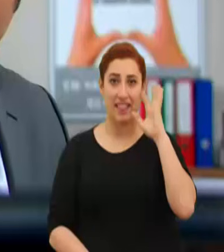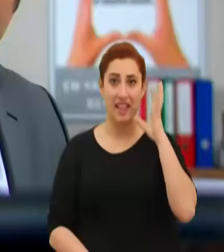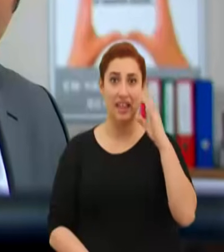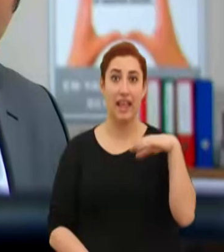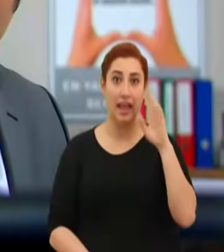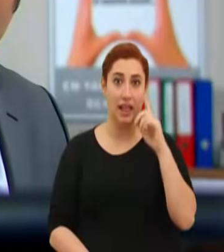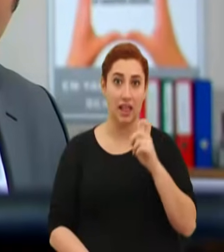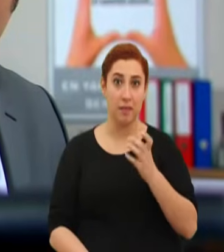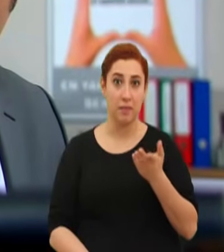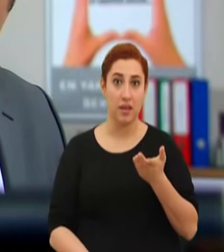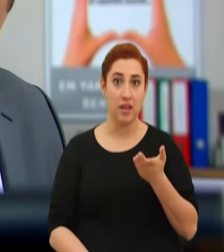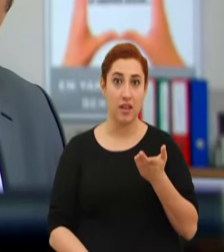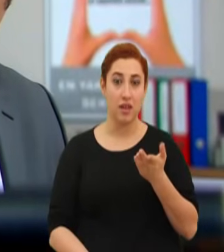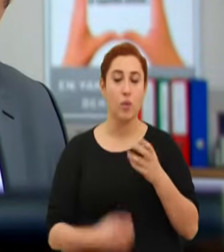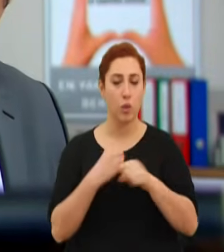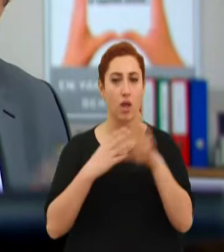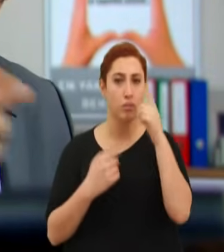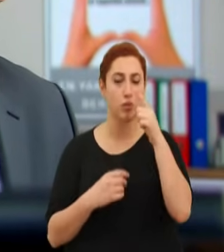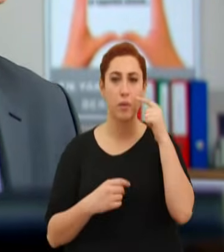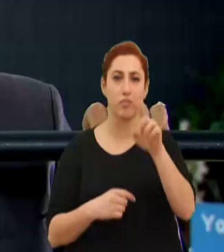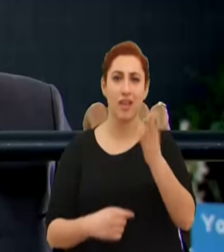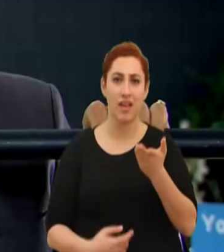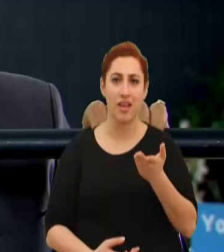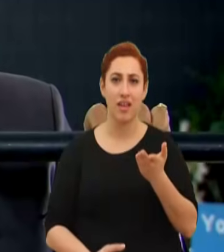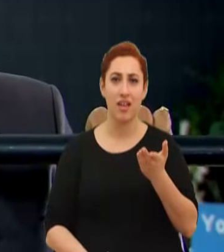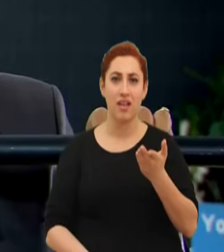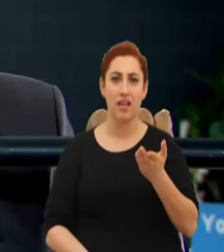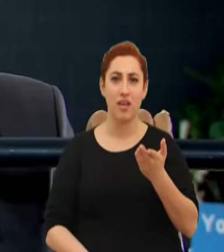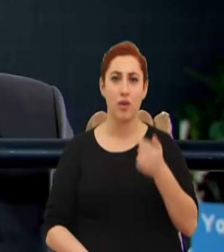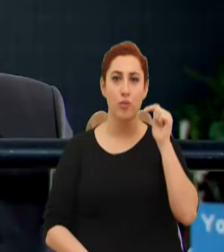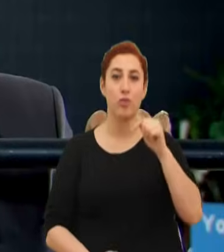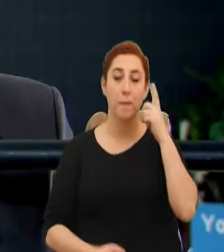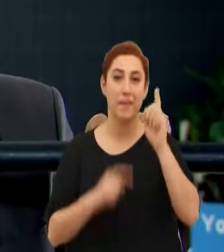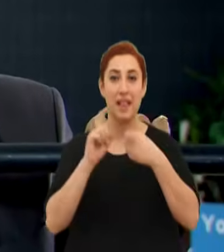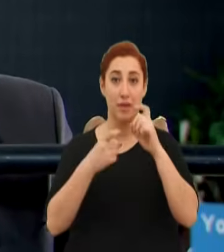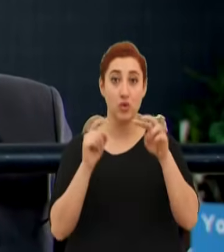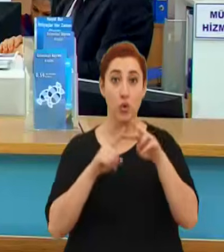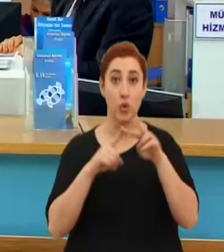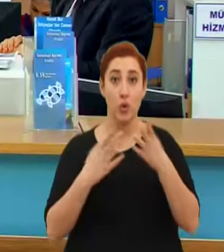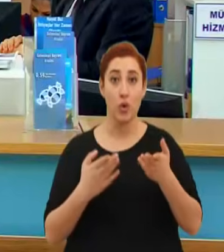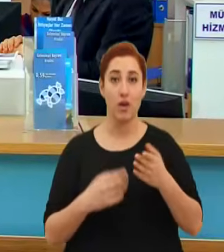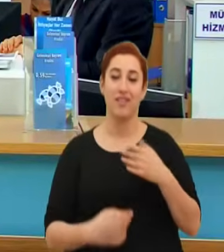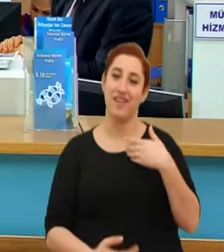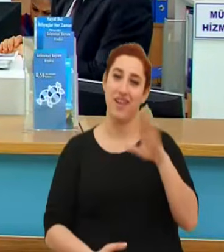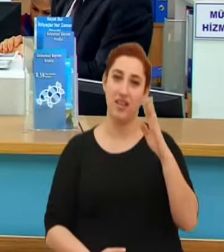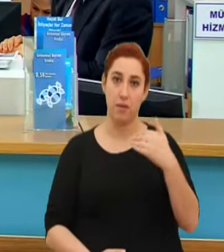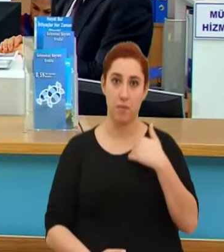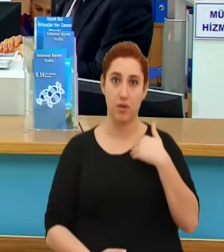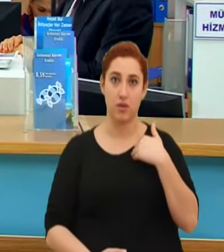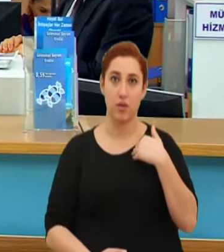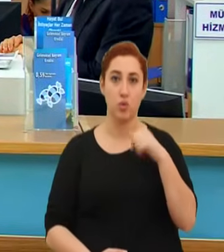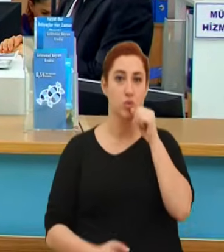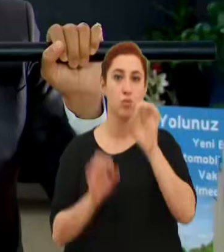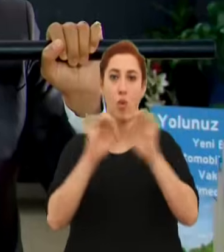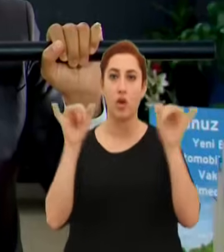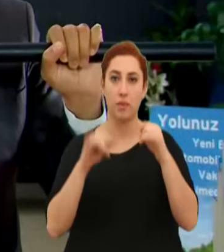mi abi? Günaydın Müdür Bey, bu nedir? Bu bilmece Nurhan. Hadi ya, bana su borusu